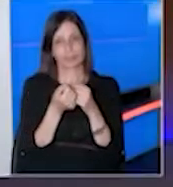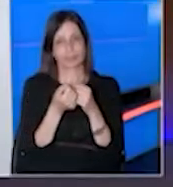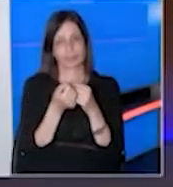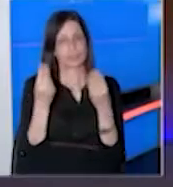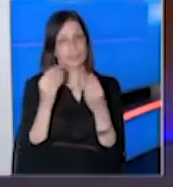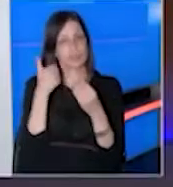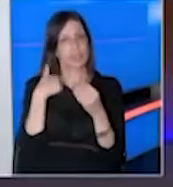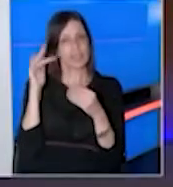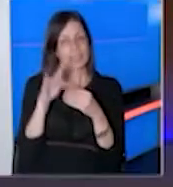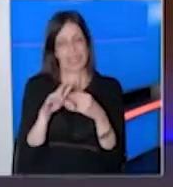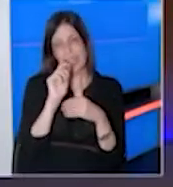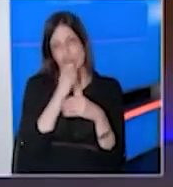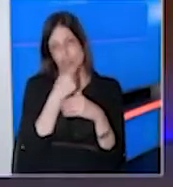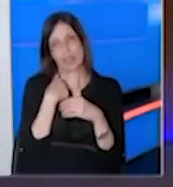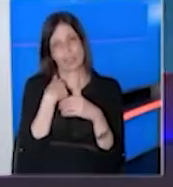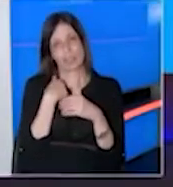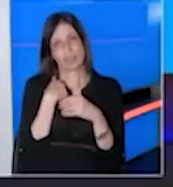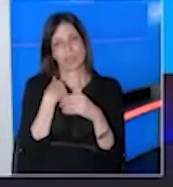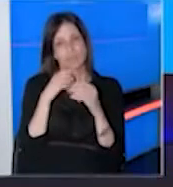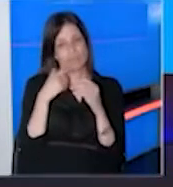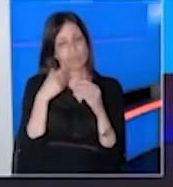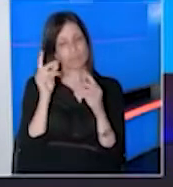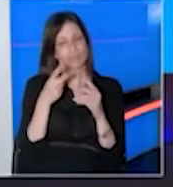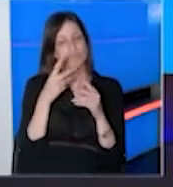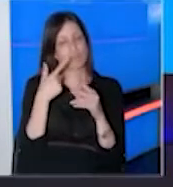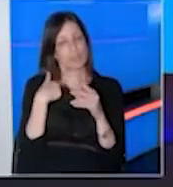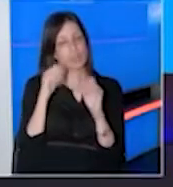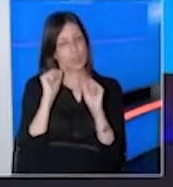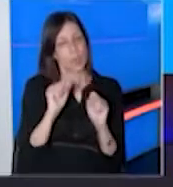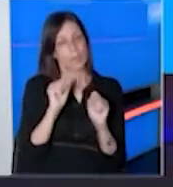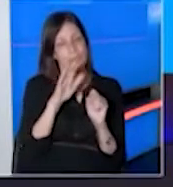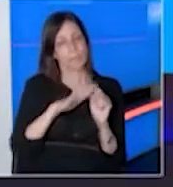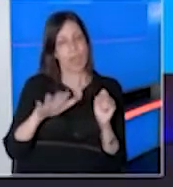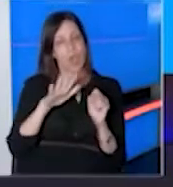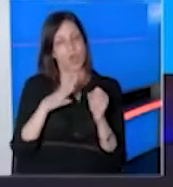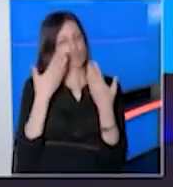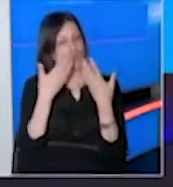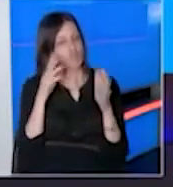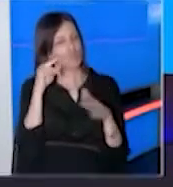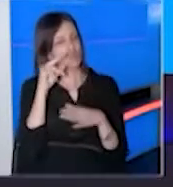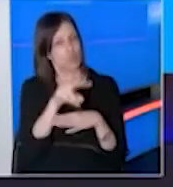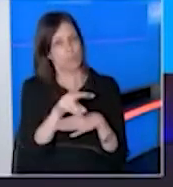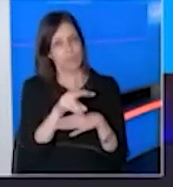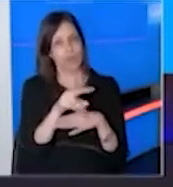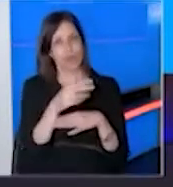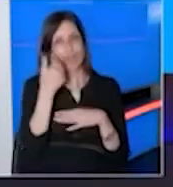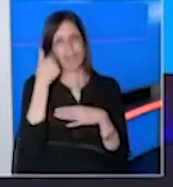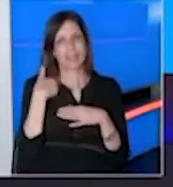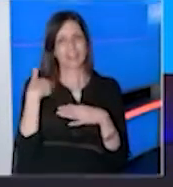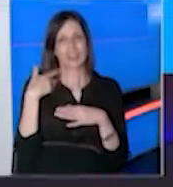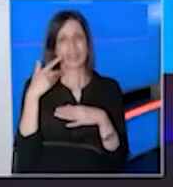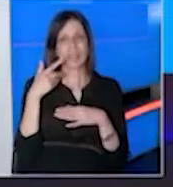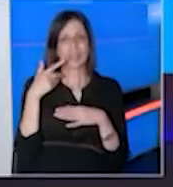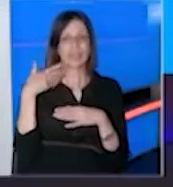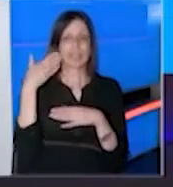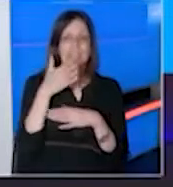א', אני נגד כל חשאיות, אנחנו בעד מערכות מאוד מאוד שקופות, אני לא מתחבר לעניין הזה של חשאיות. חבל שנכנסתי לפה באמצע הדיון, השקפתי עליו